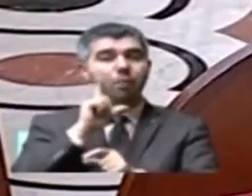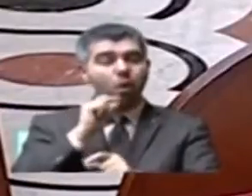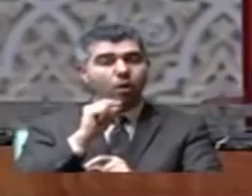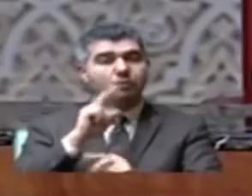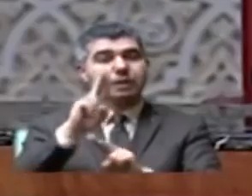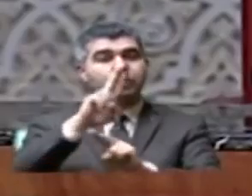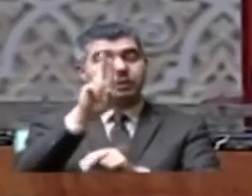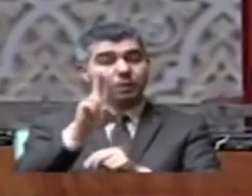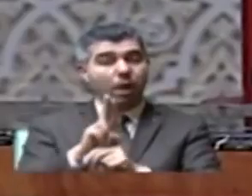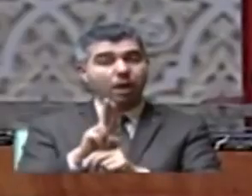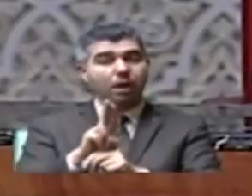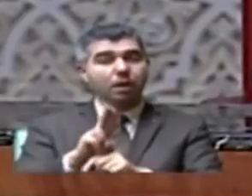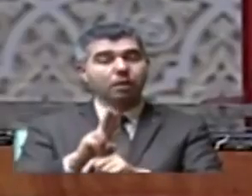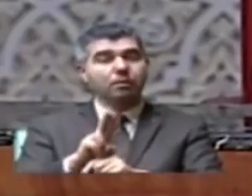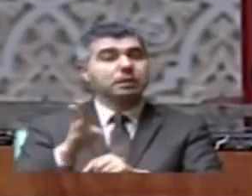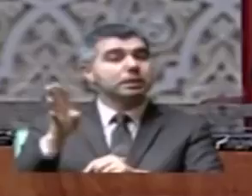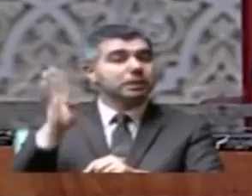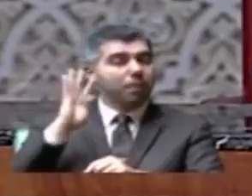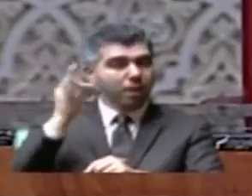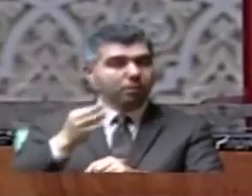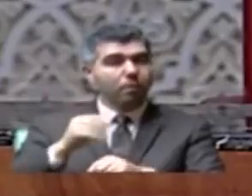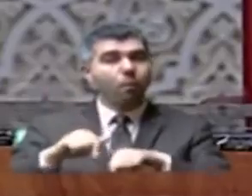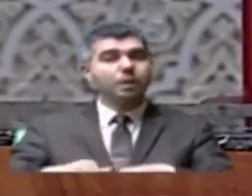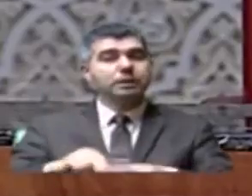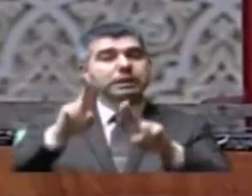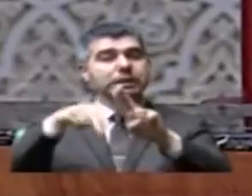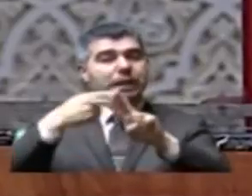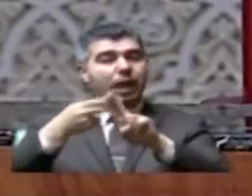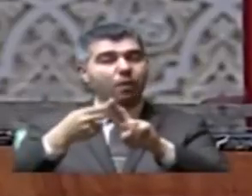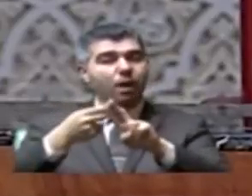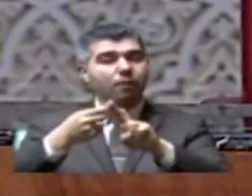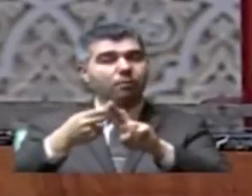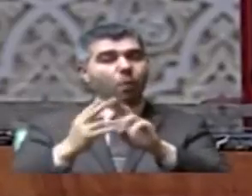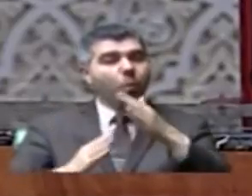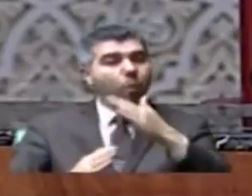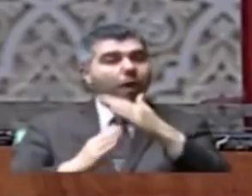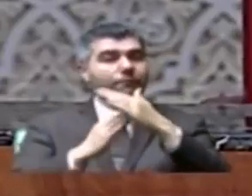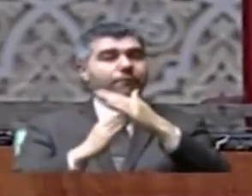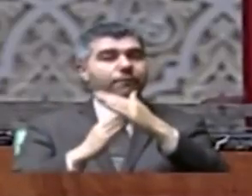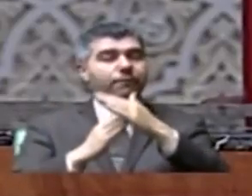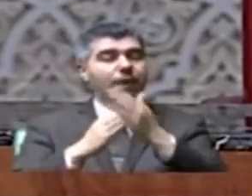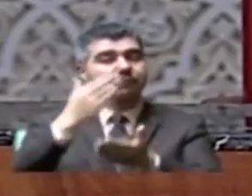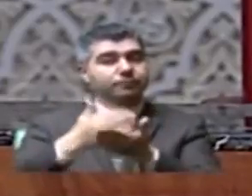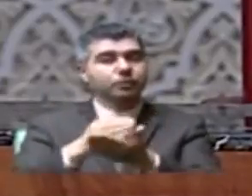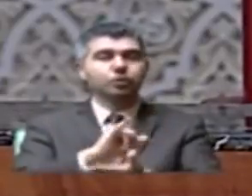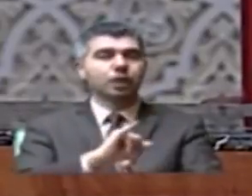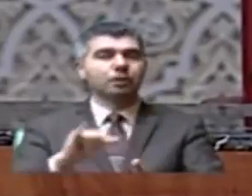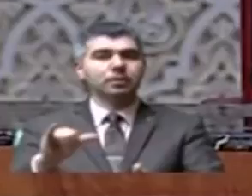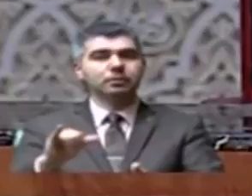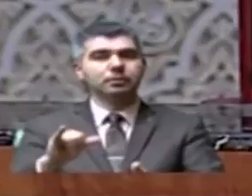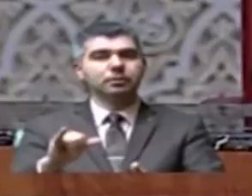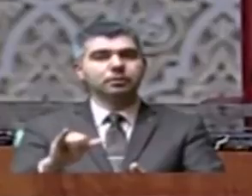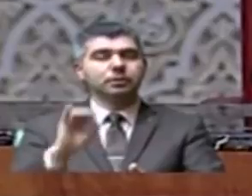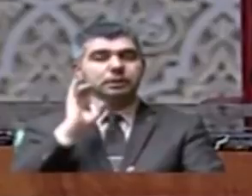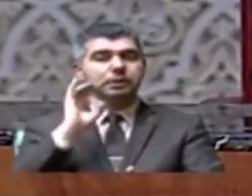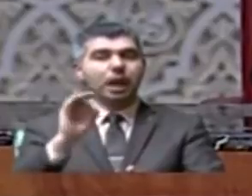كيطرح السؤال السيد كنستمعوا ليه. السيد الوزير كيجاوب. ما كنعقبوه لا على الوزير ولا على المتدخل. الحق